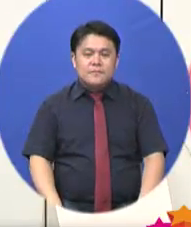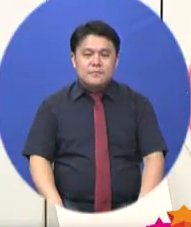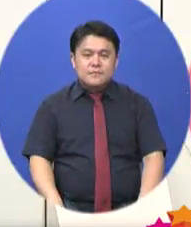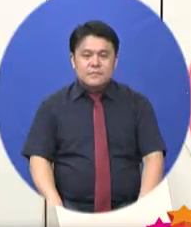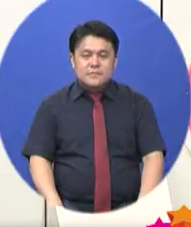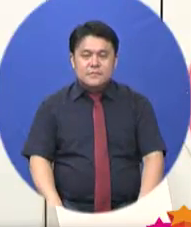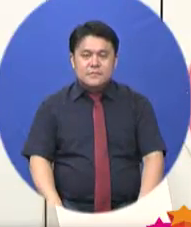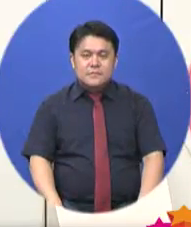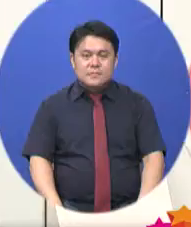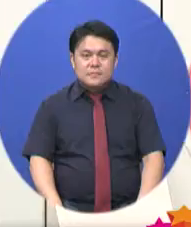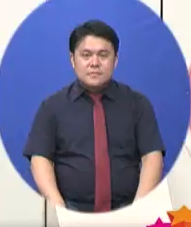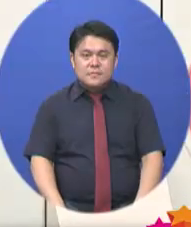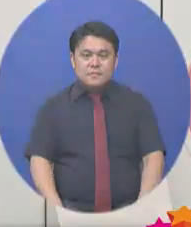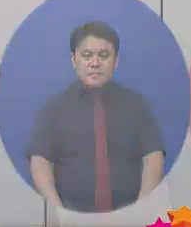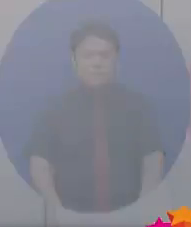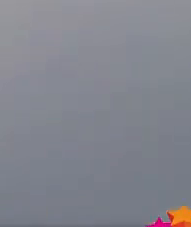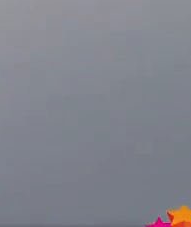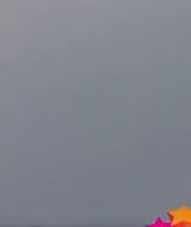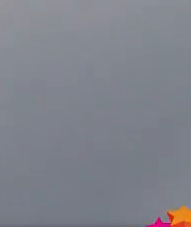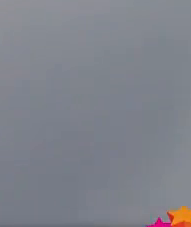왜 우느냐.